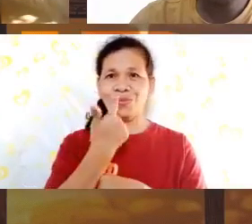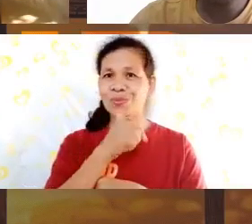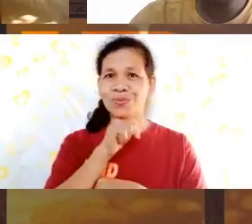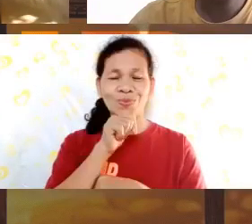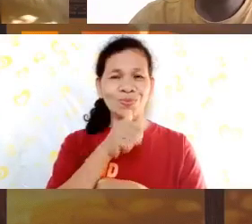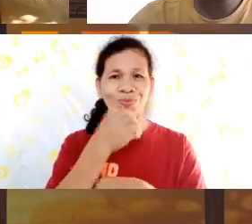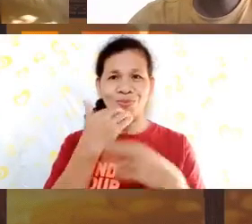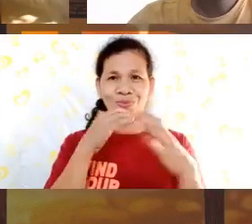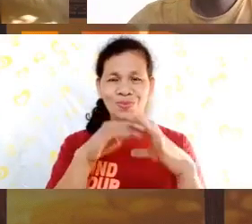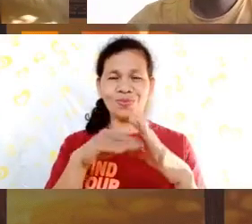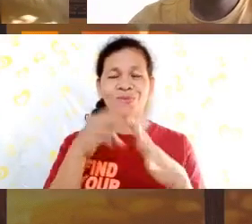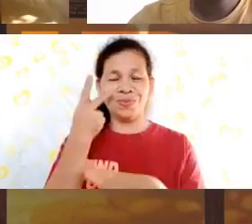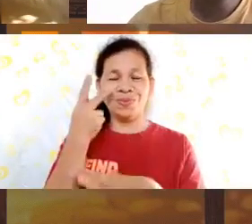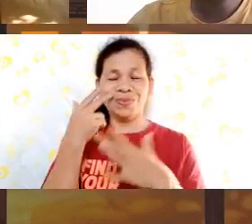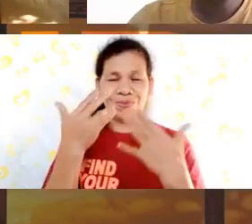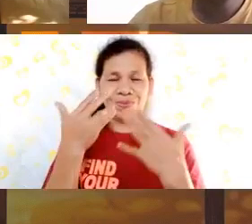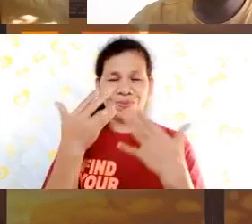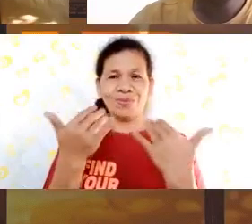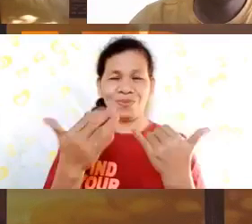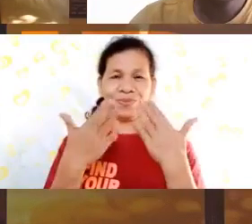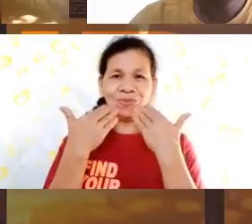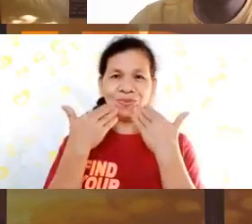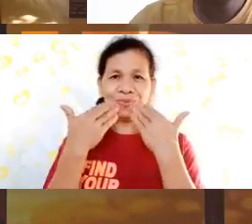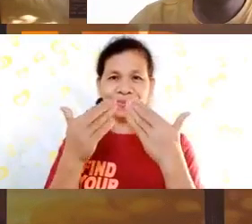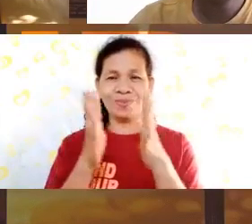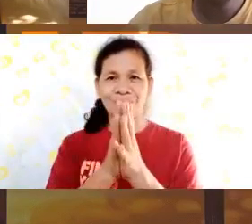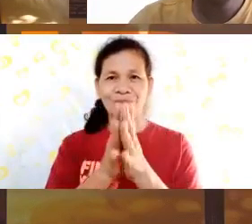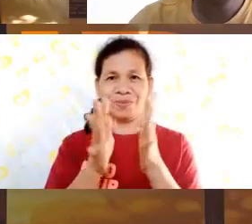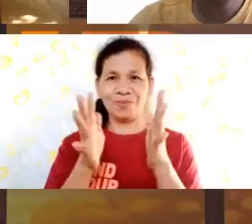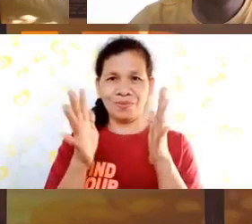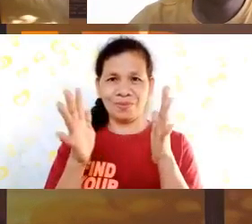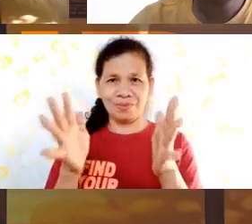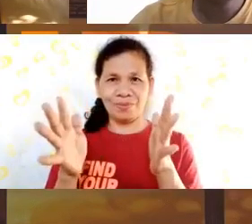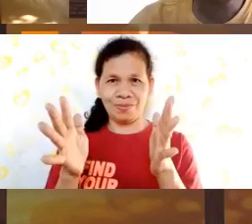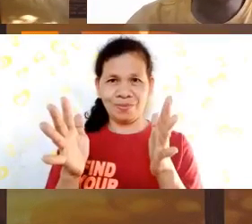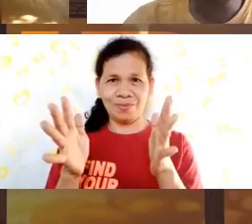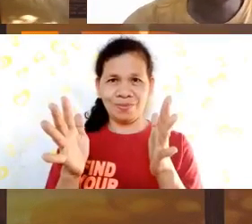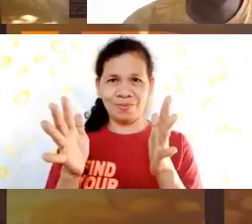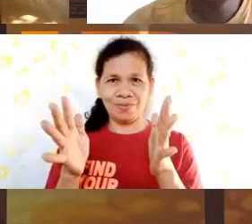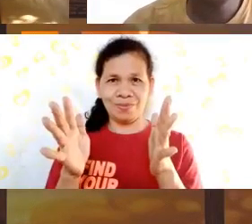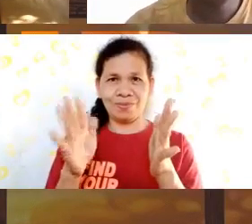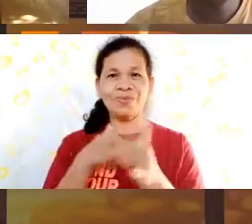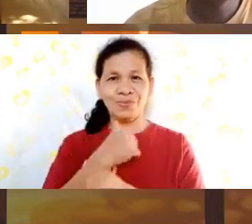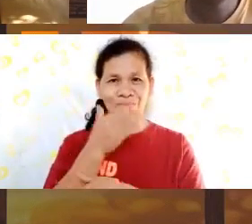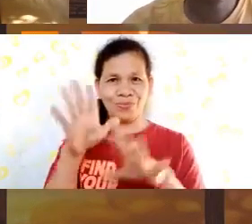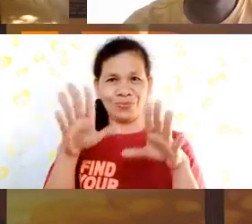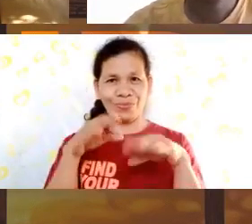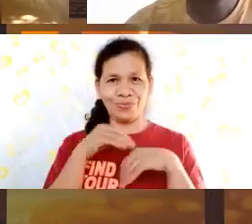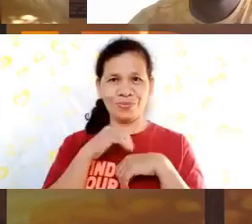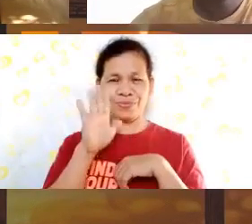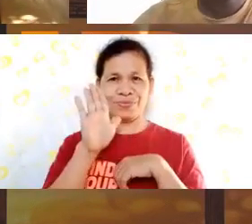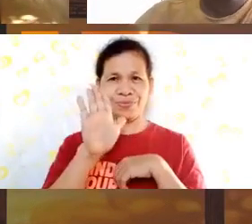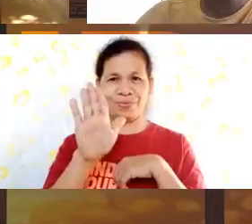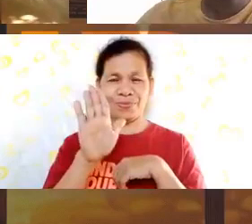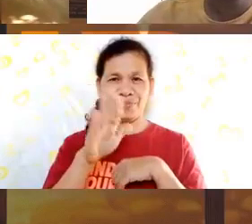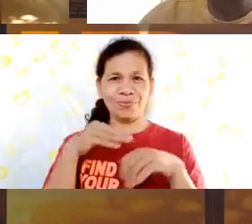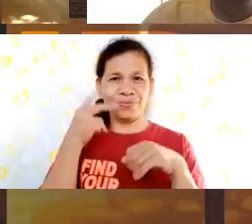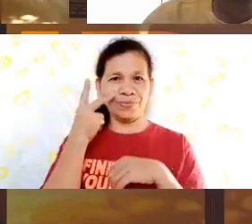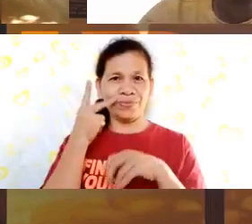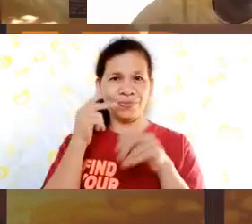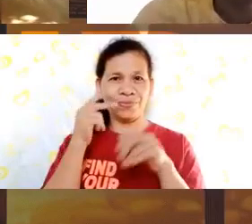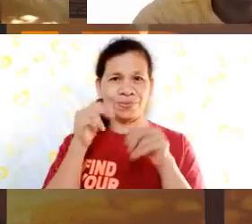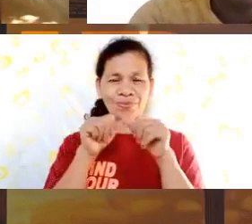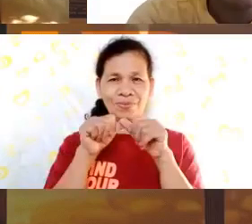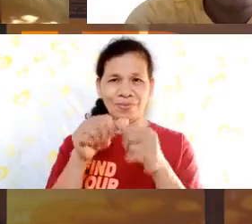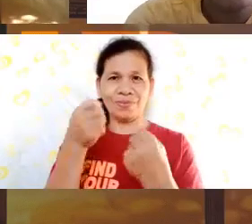na nariyan nanonood, salamat po ng marami. At nire-recognize po namin ang inyong pagsubaybay,